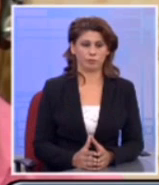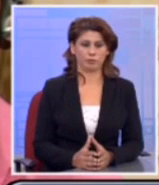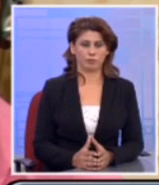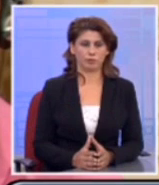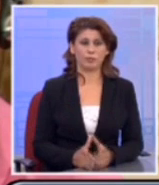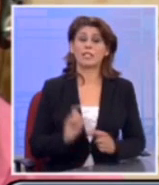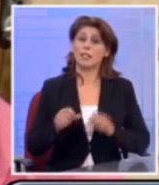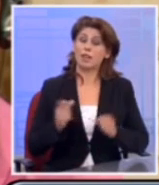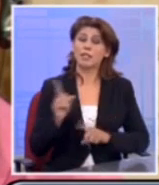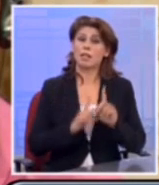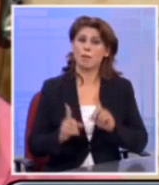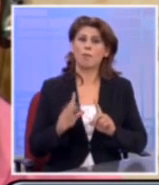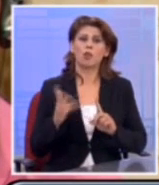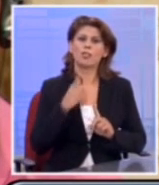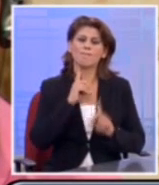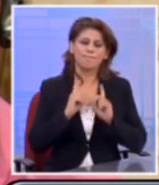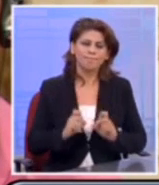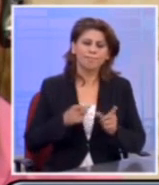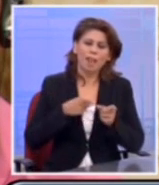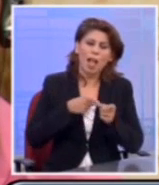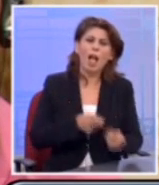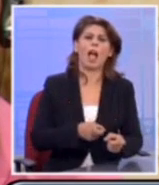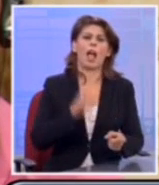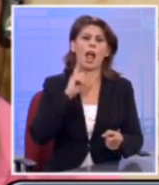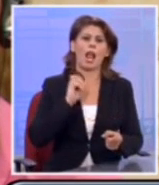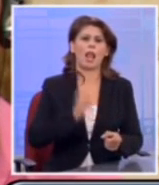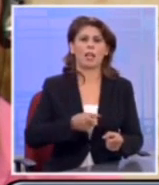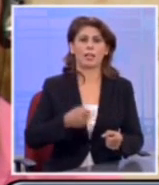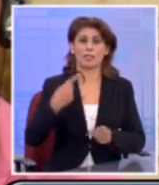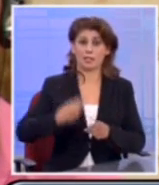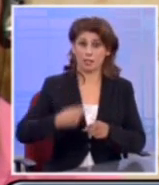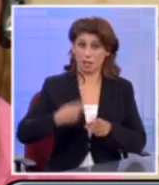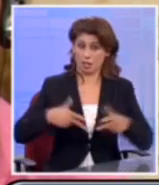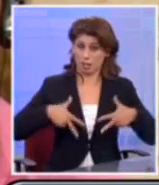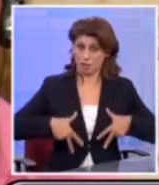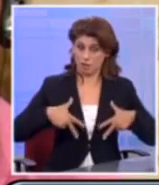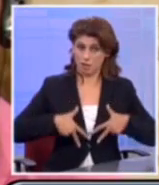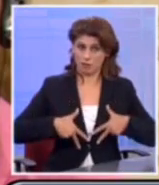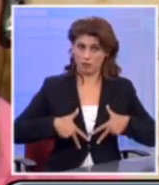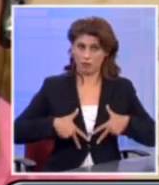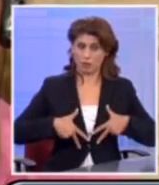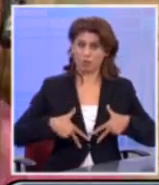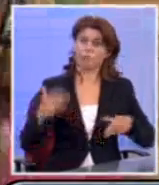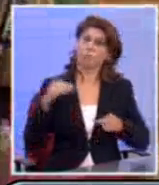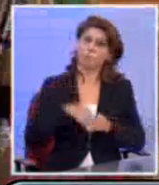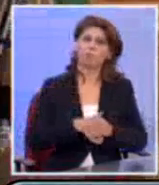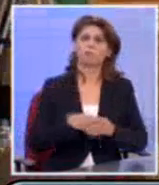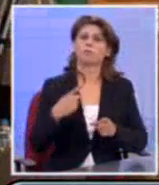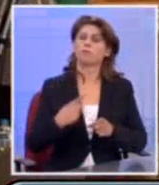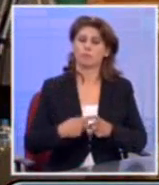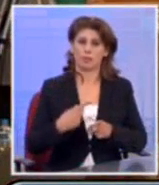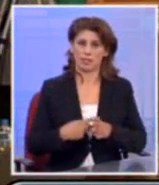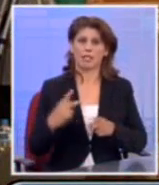κάποιον ώστε να εξαναγκαστούν οι ελληνικές αρχές με την συμμετοχή της